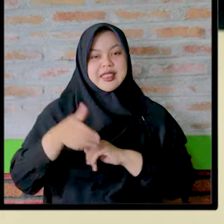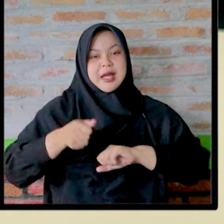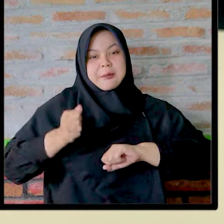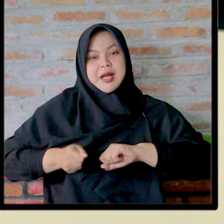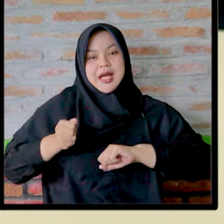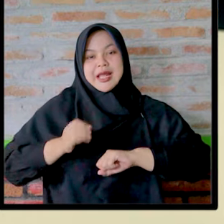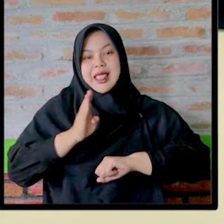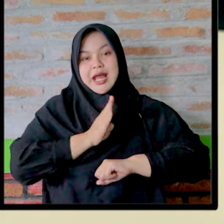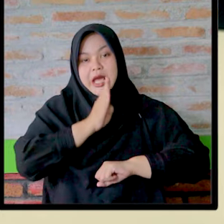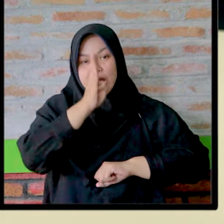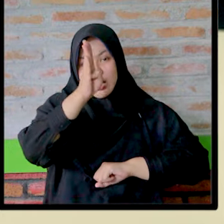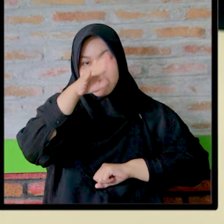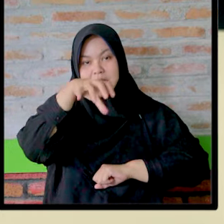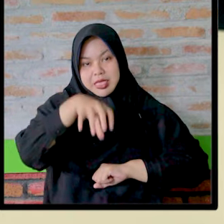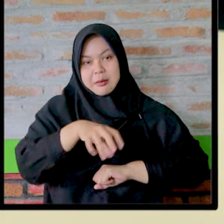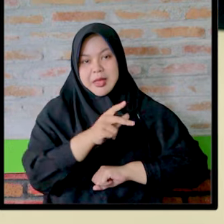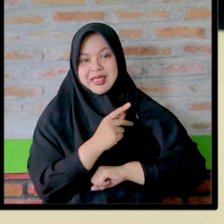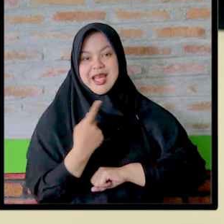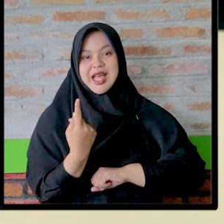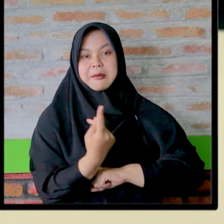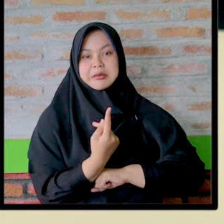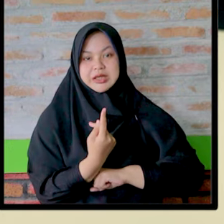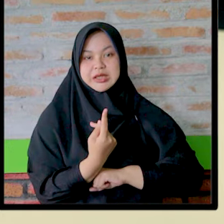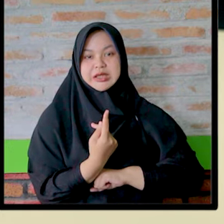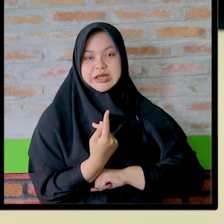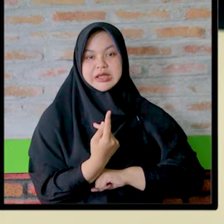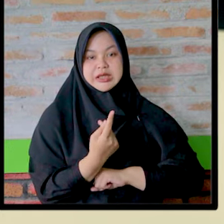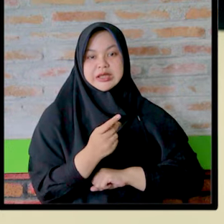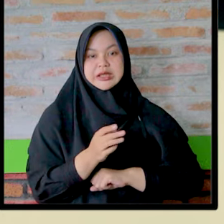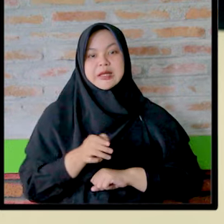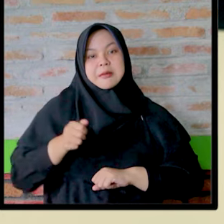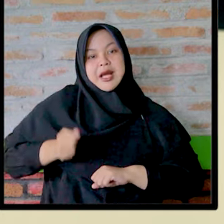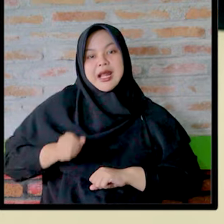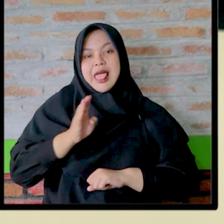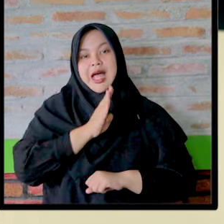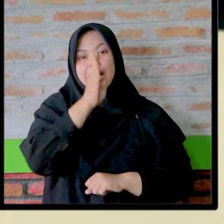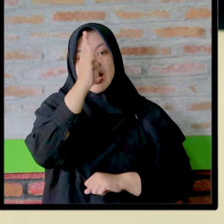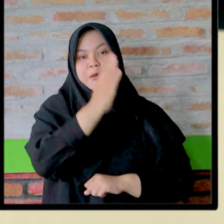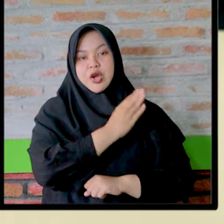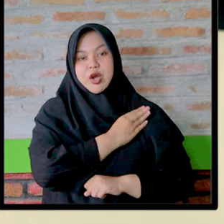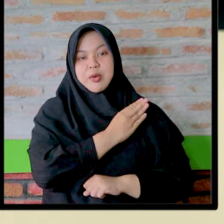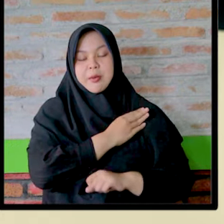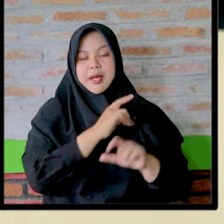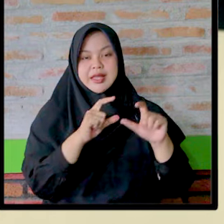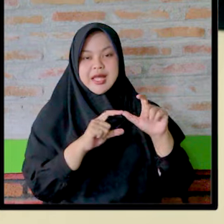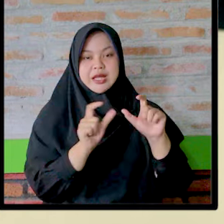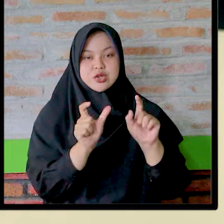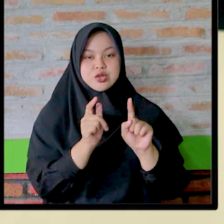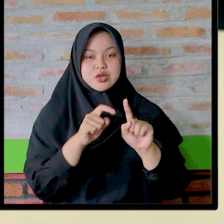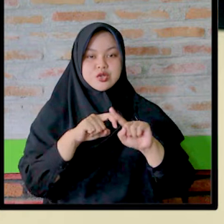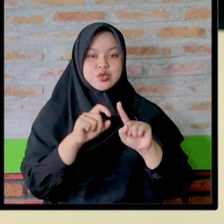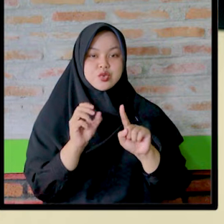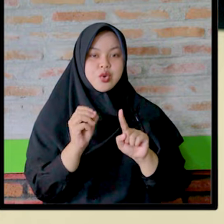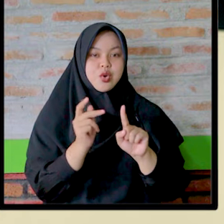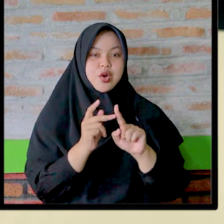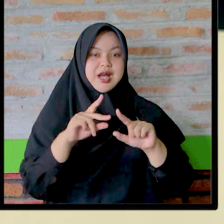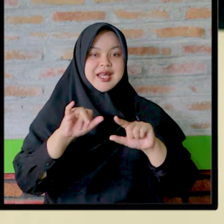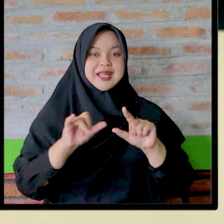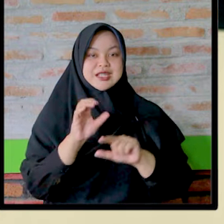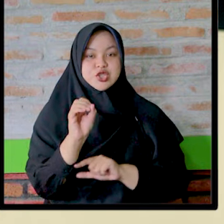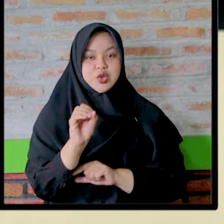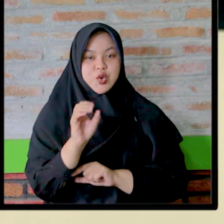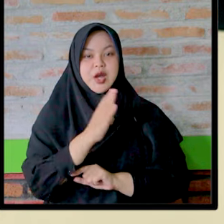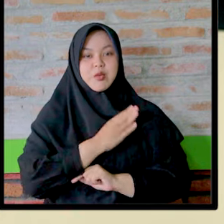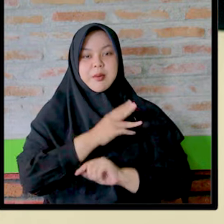berada di pengadilan agama Kabupaten Sukoharjo Pengadilan Agama Kabupaten Klaten Pengadilan Agama Kabupaten